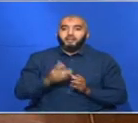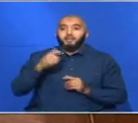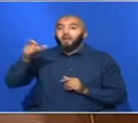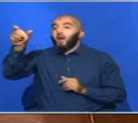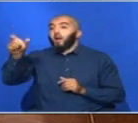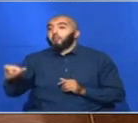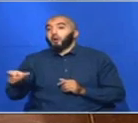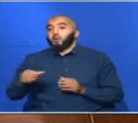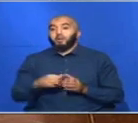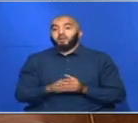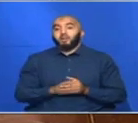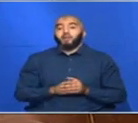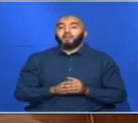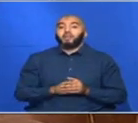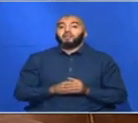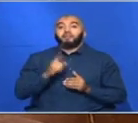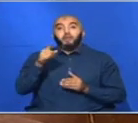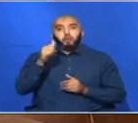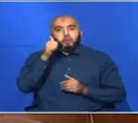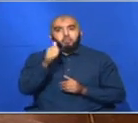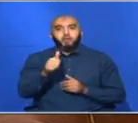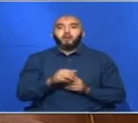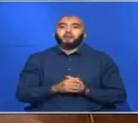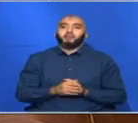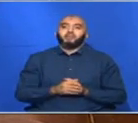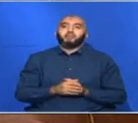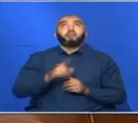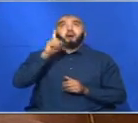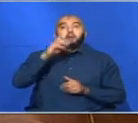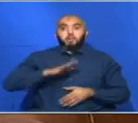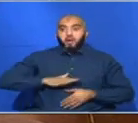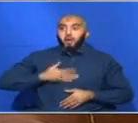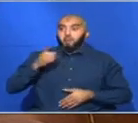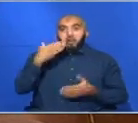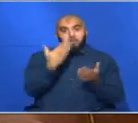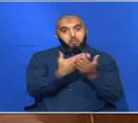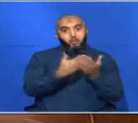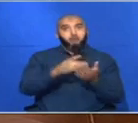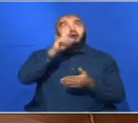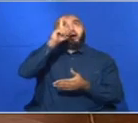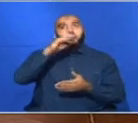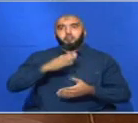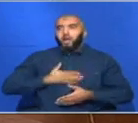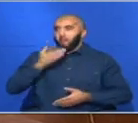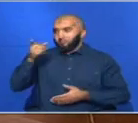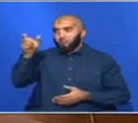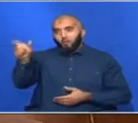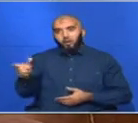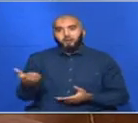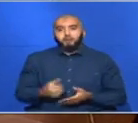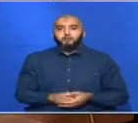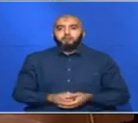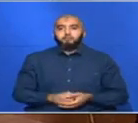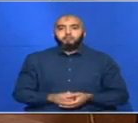فان ذلك بشارته خيري فلقد ورد عن النبي عليه الصلاه والسلام انه قال اذا